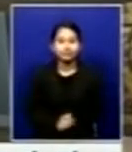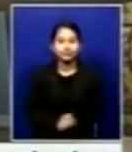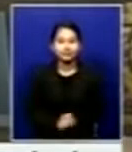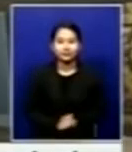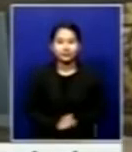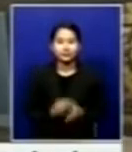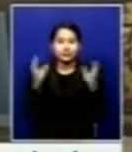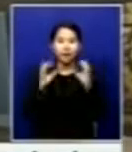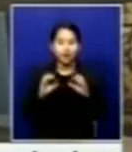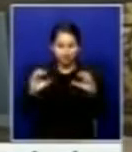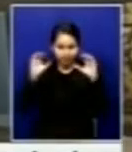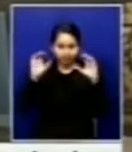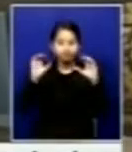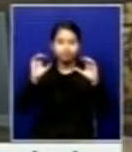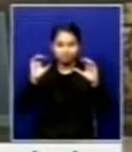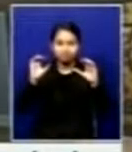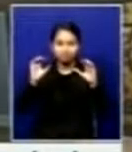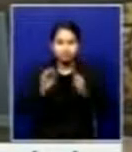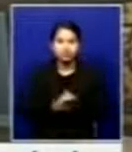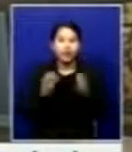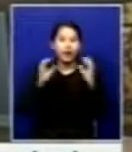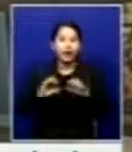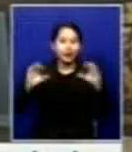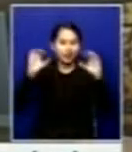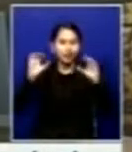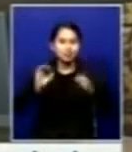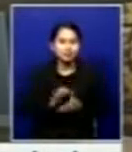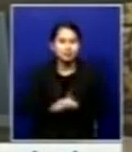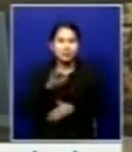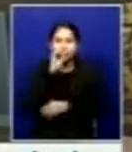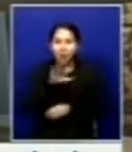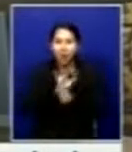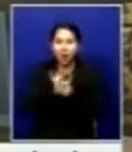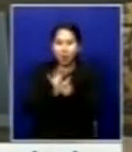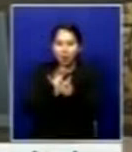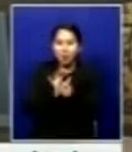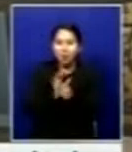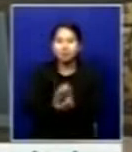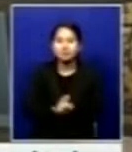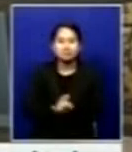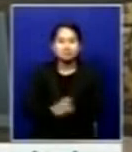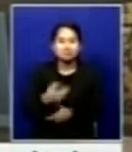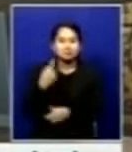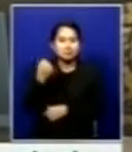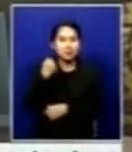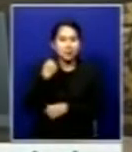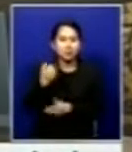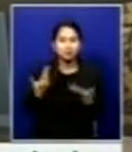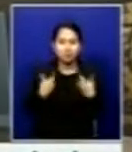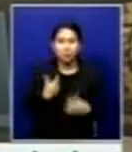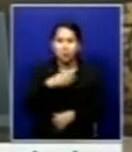รัฐบาลเองเนี่ยใช้โควิดเป็นข้ออ้างในการสร้างความมั่นคงให้กับรัฐบาลทำไมผมกล่าวอ้